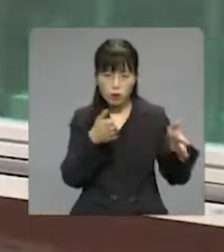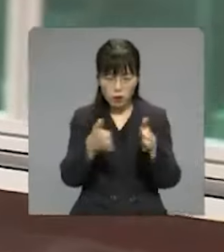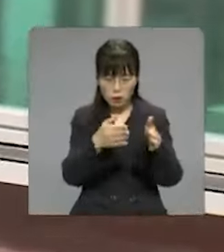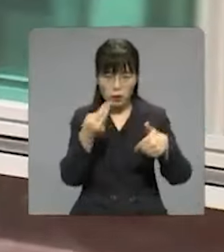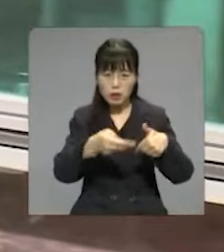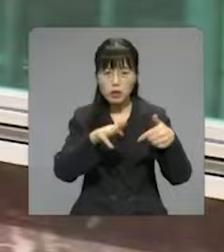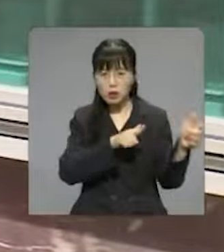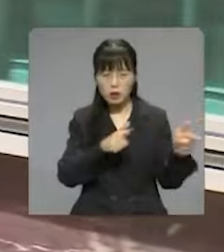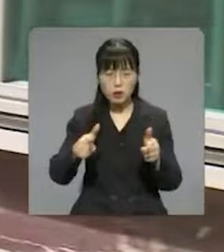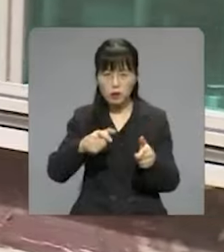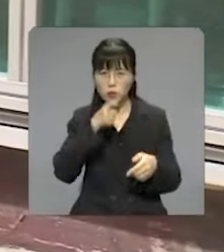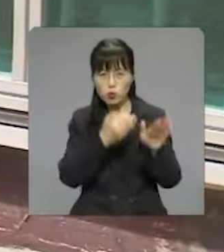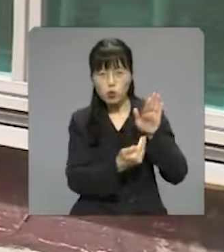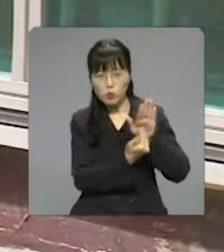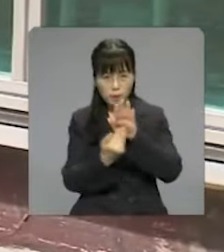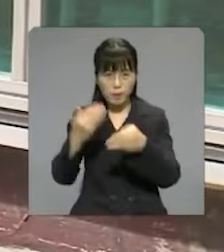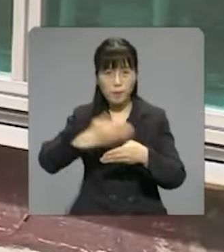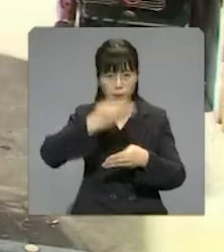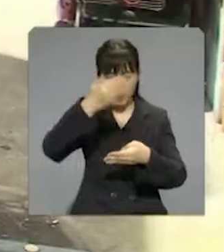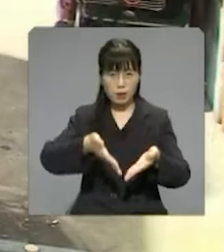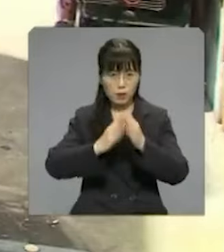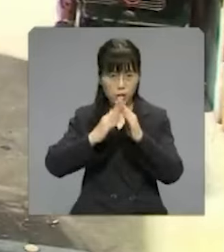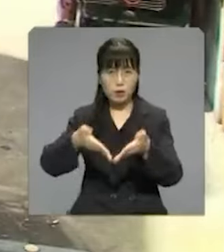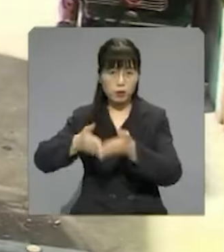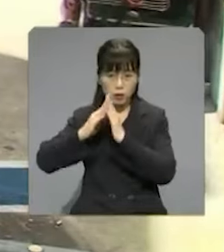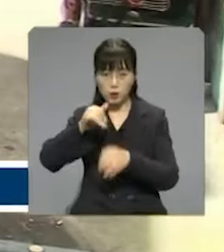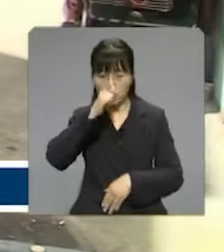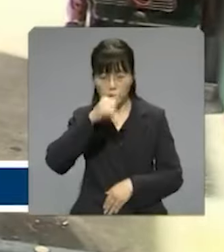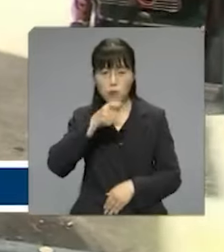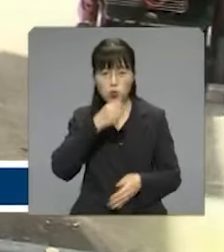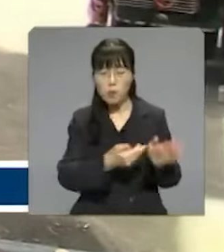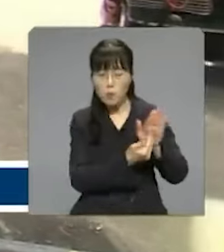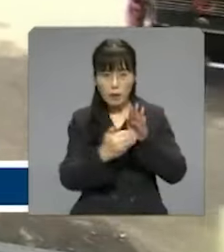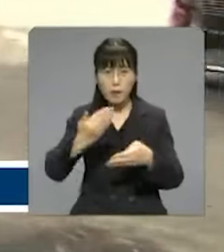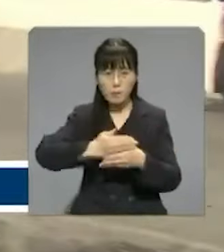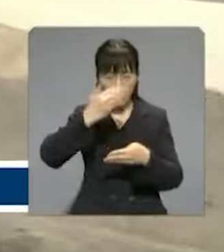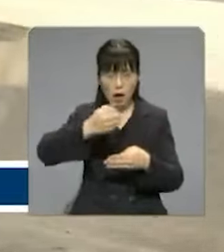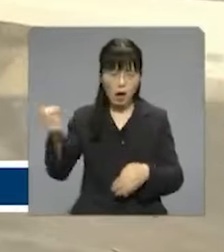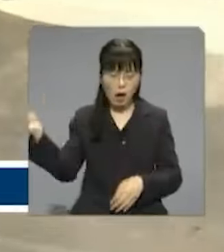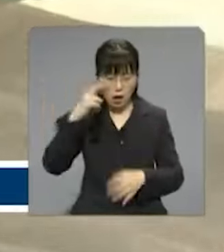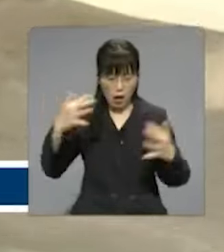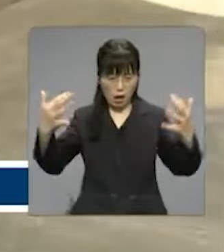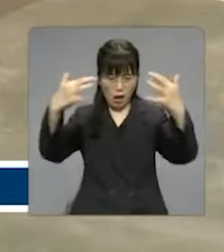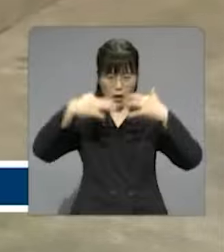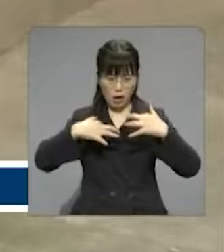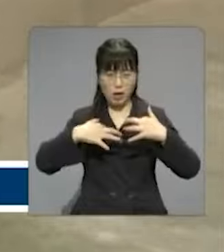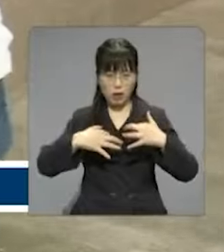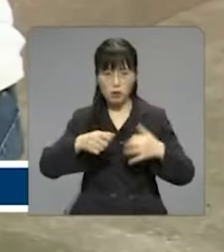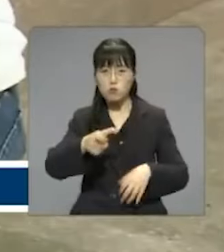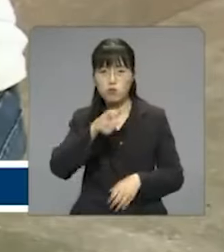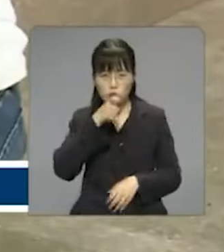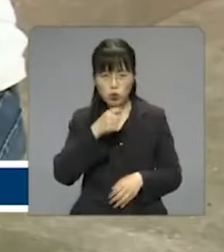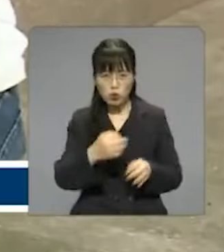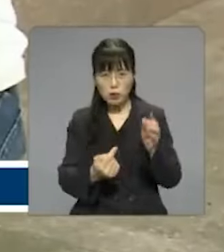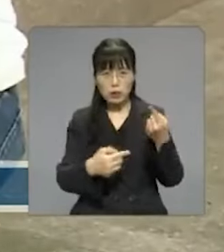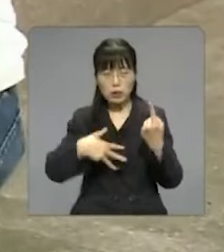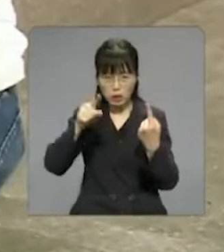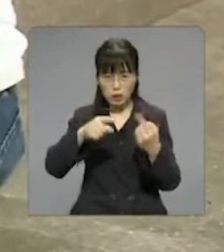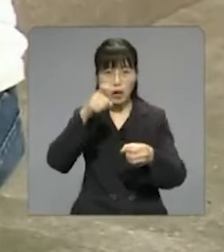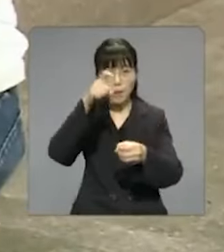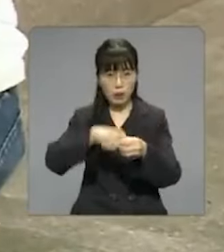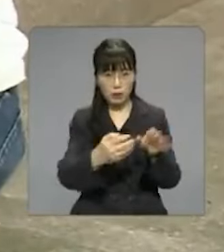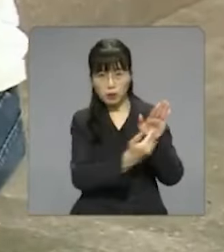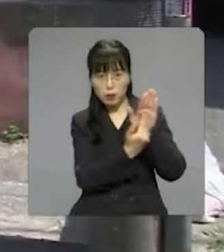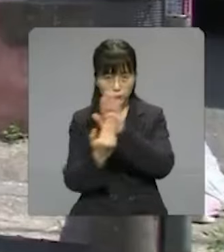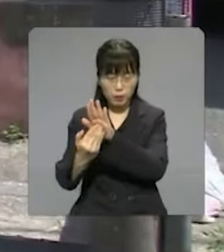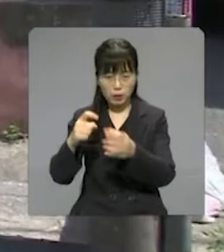전국에 차수판이 설치되기 시작했습니다. 차수판은 한꺼번에 들어오는 빗물을 1차적으로 막는 게 핵심 용도입니다.